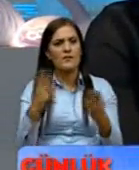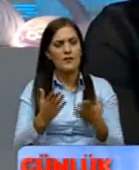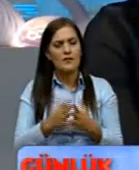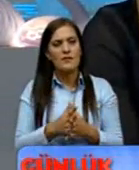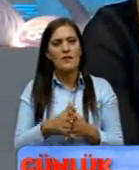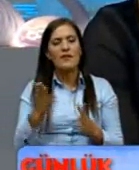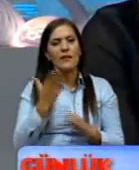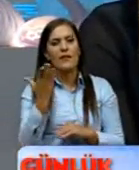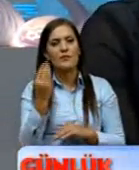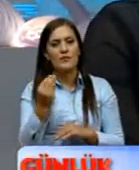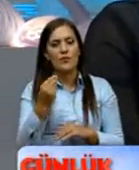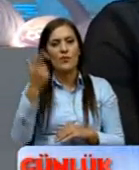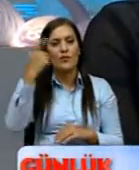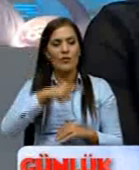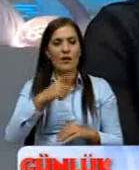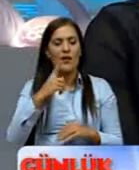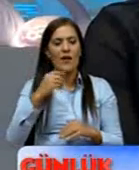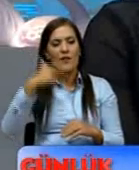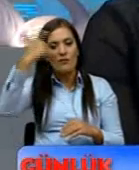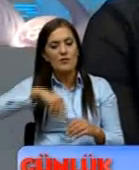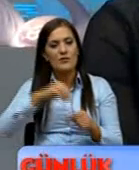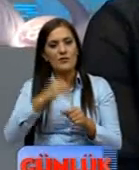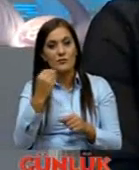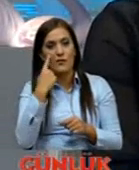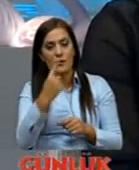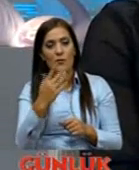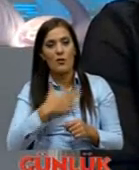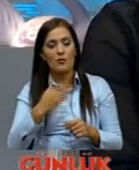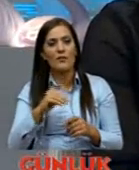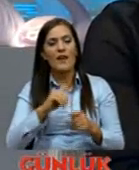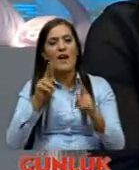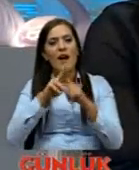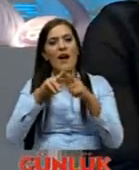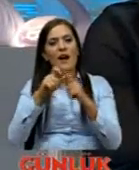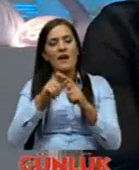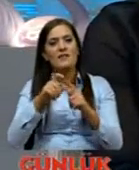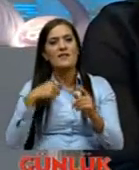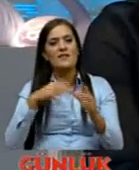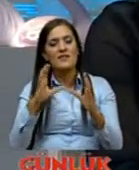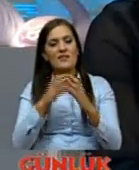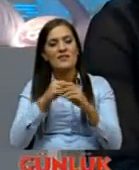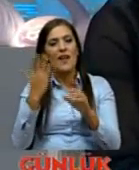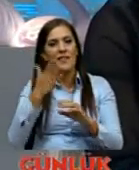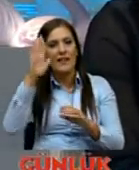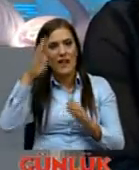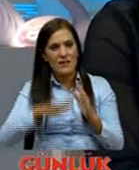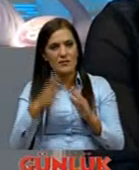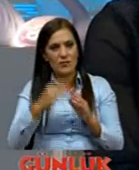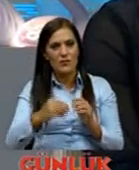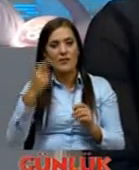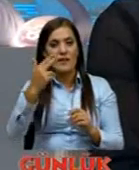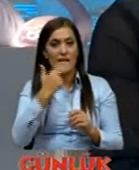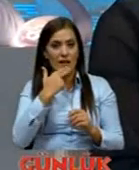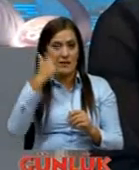Hı hı, daha hı. Çok estetik ön planda. Hı hı. Kas kütlesini en aza indirgemiş,